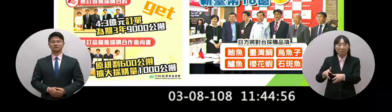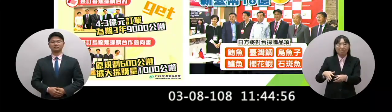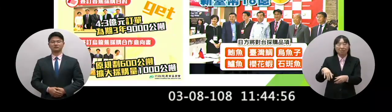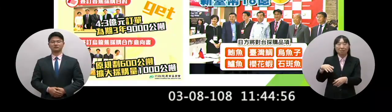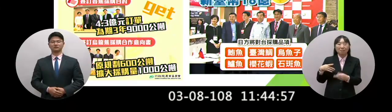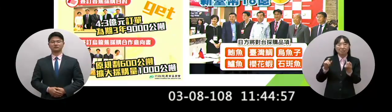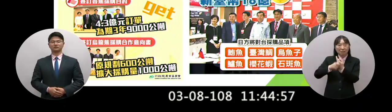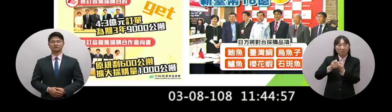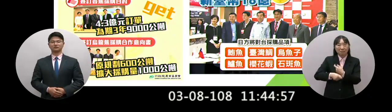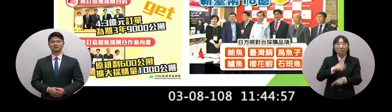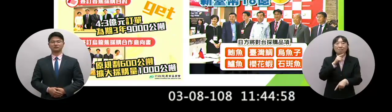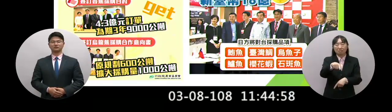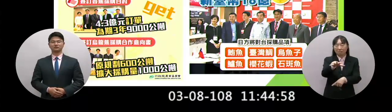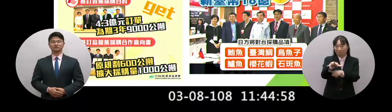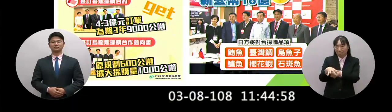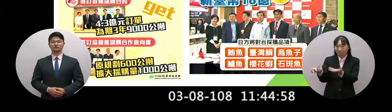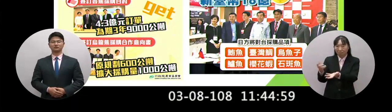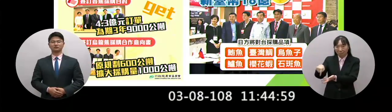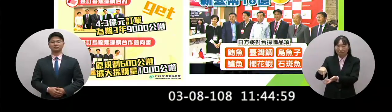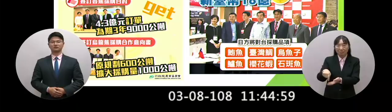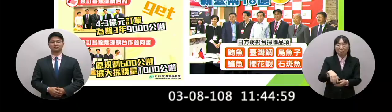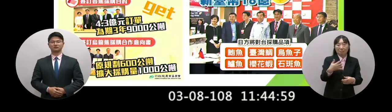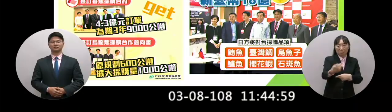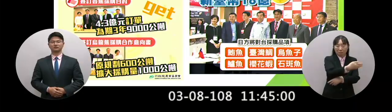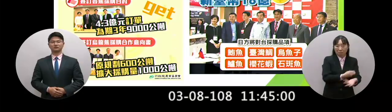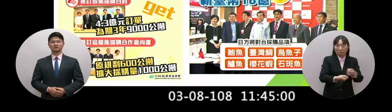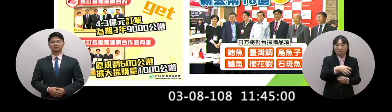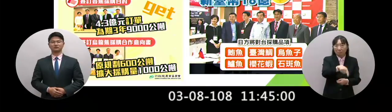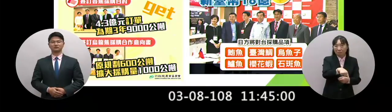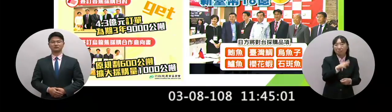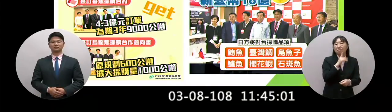分。那渔获的部分，昨天签了18亿哦，